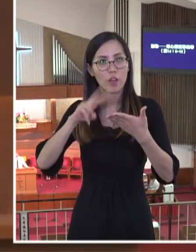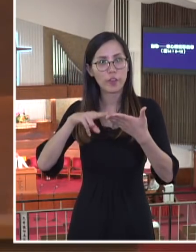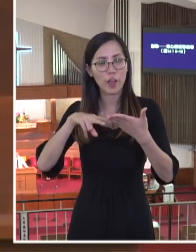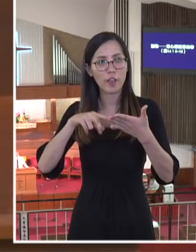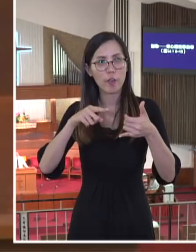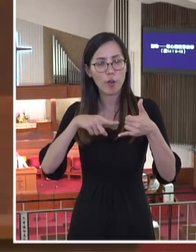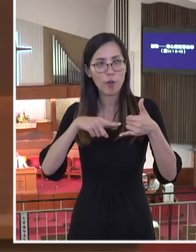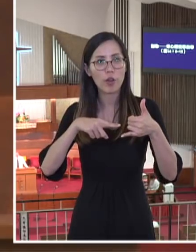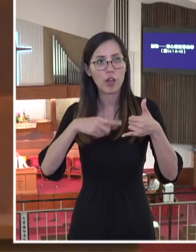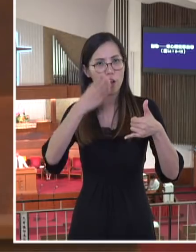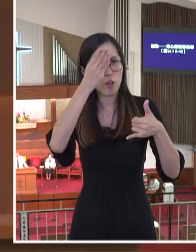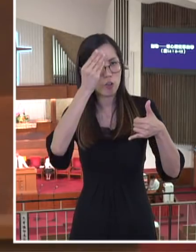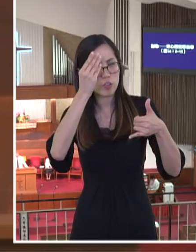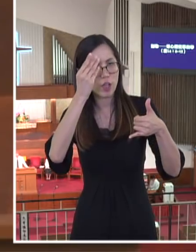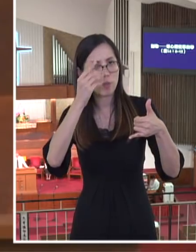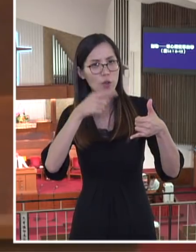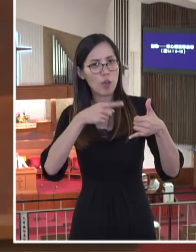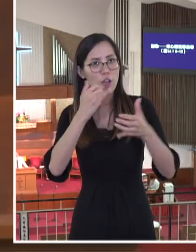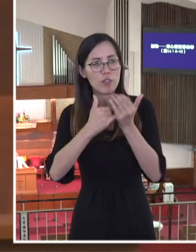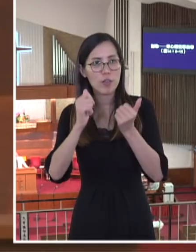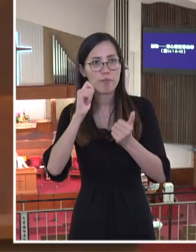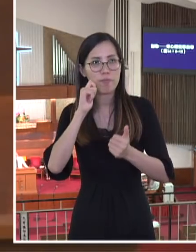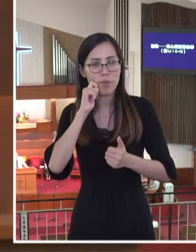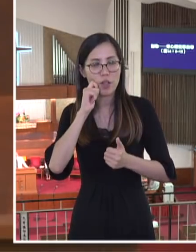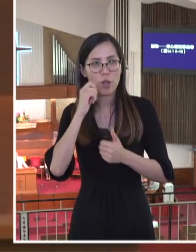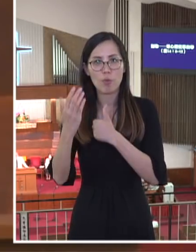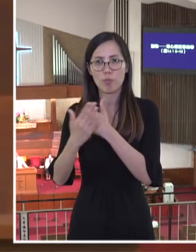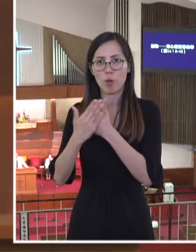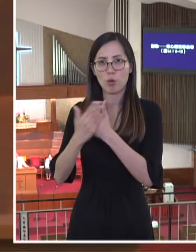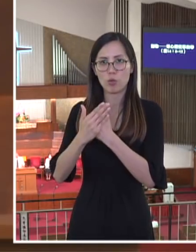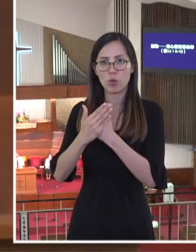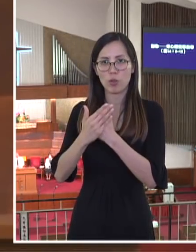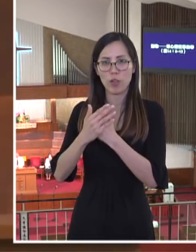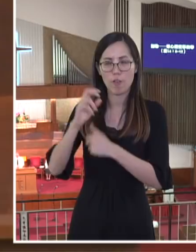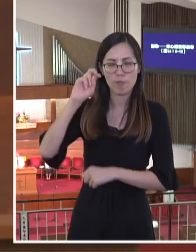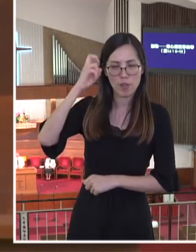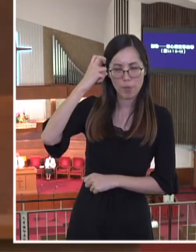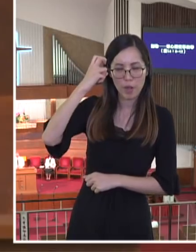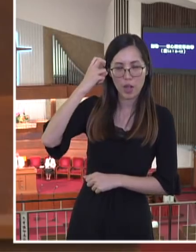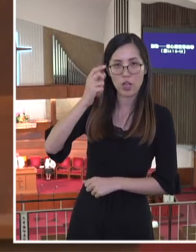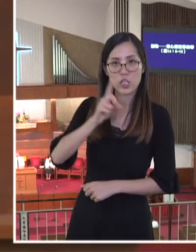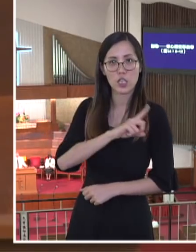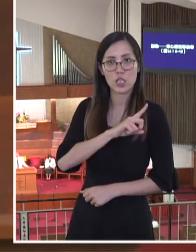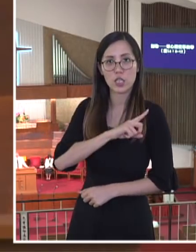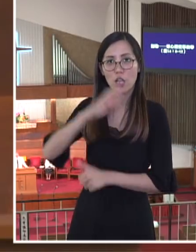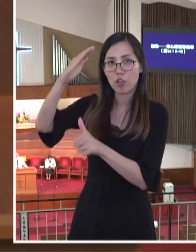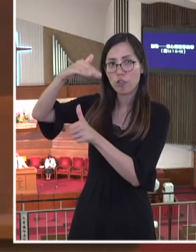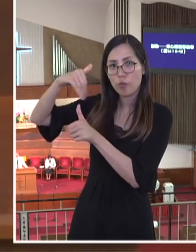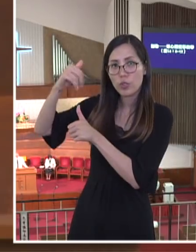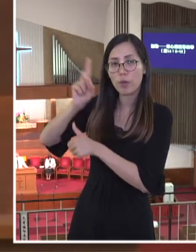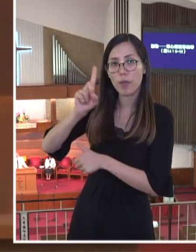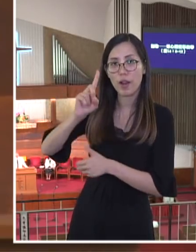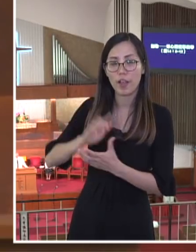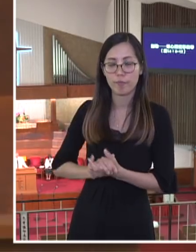他的生命裡面幫助我們來到去反思神給我們的照明。我選了約書亞記